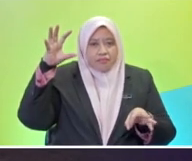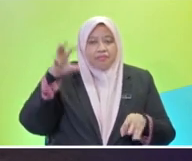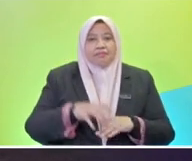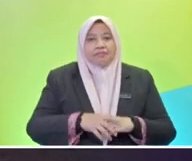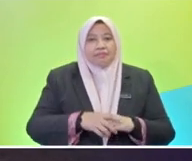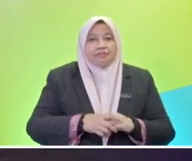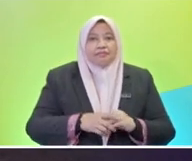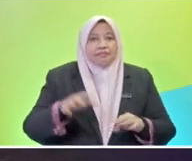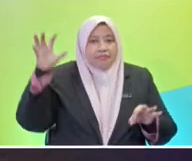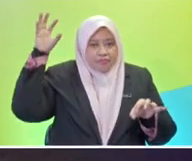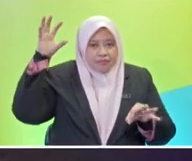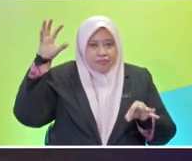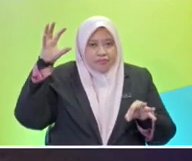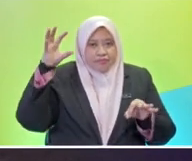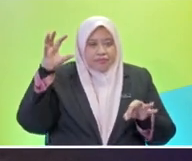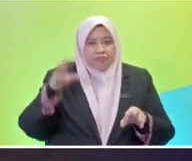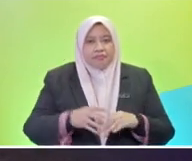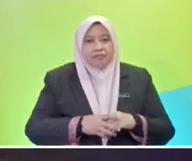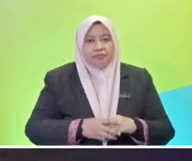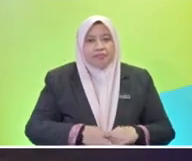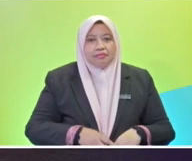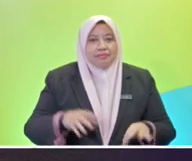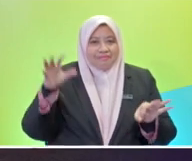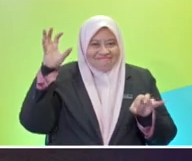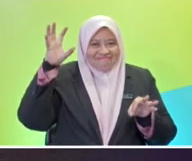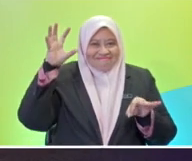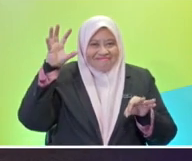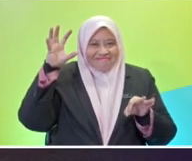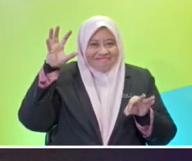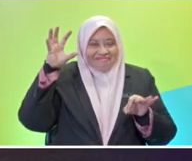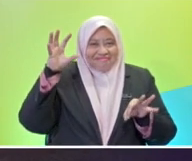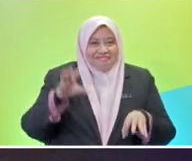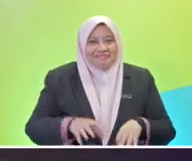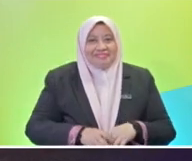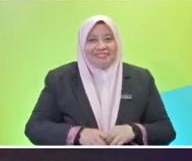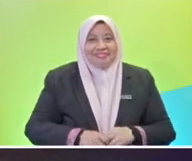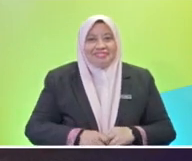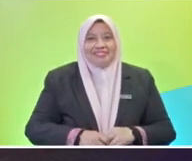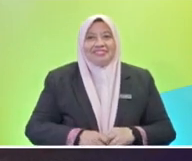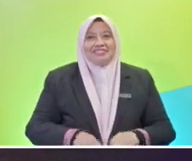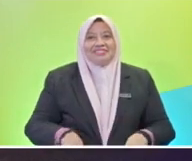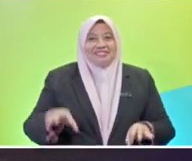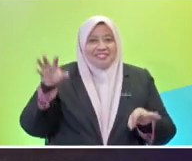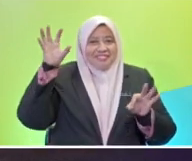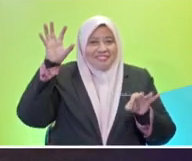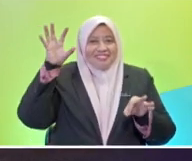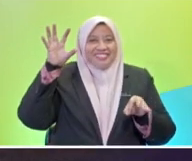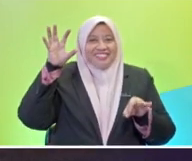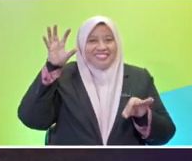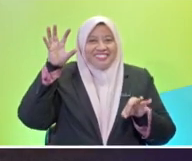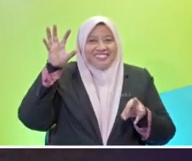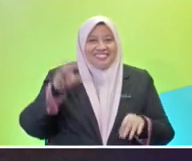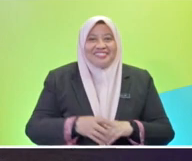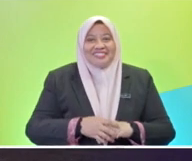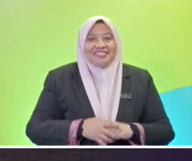Fotosintesis. Lagu lagi. Fotosintesis. Nak macam tu juga? Fotosintesis.